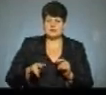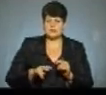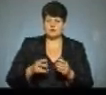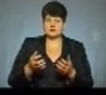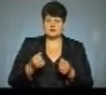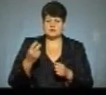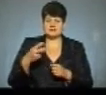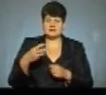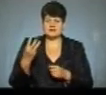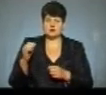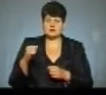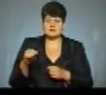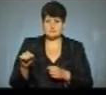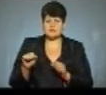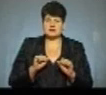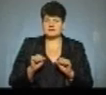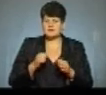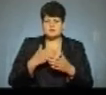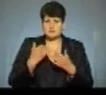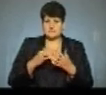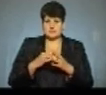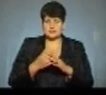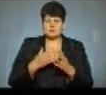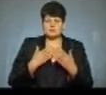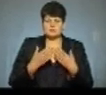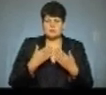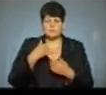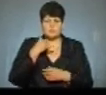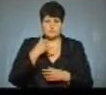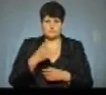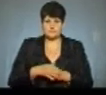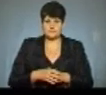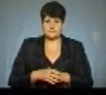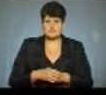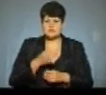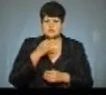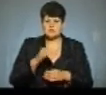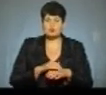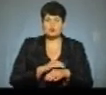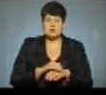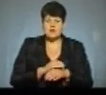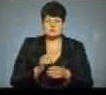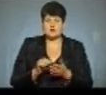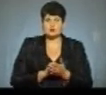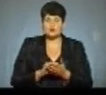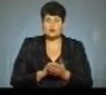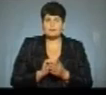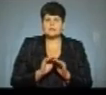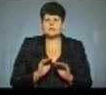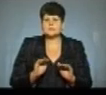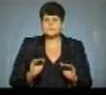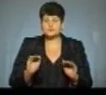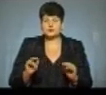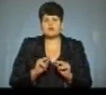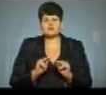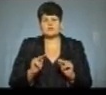отримала 23 серпня. Керівниці немає у селі, тому ми поспілкувалися телефоном. А скажіть, будь ласка, а документи учнів і вчителів